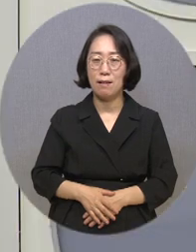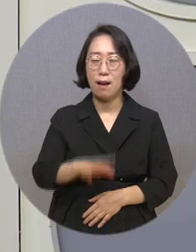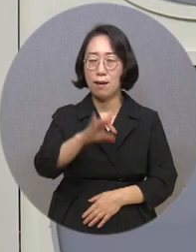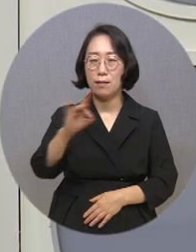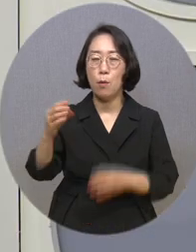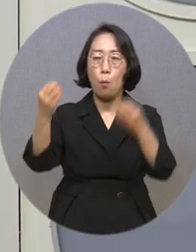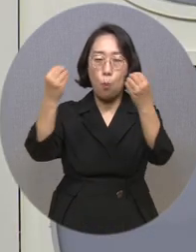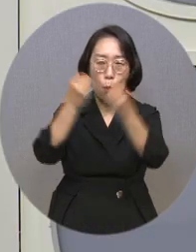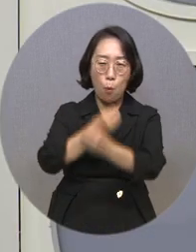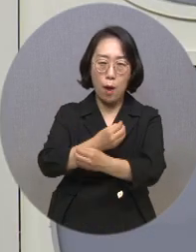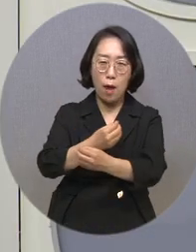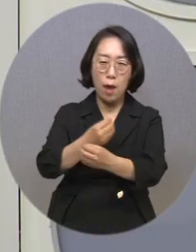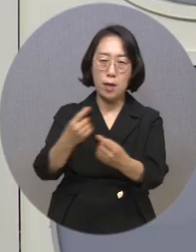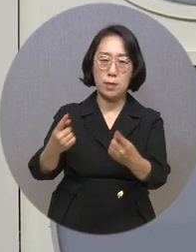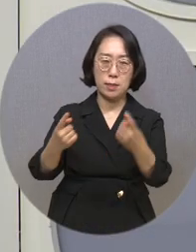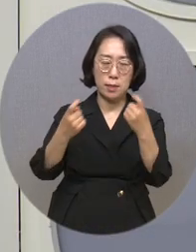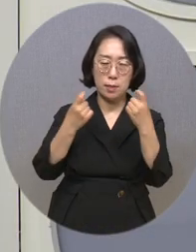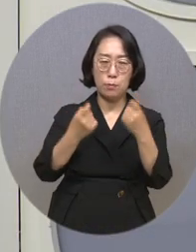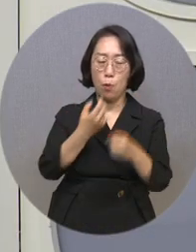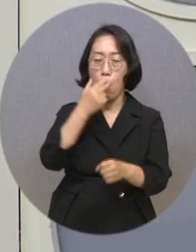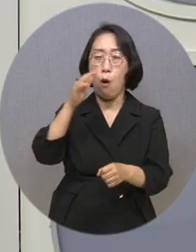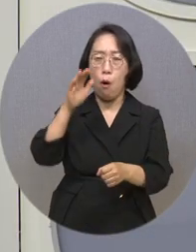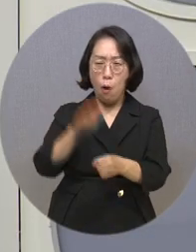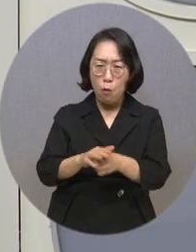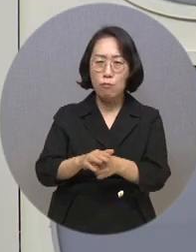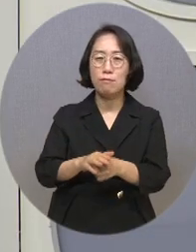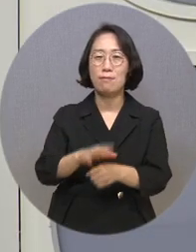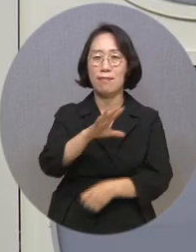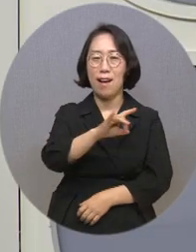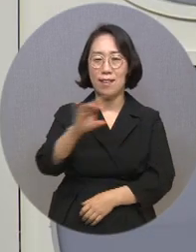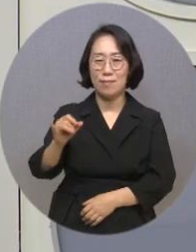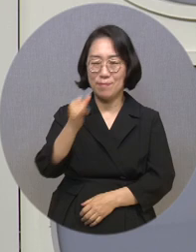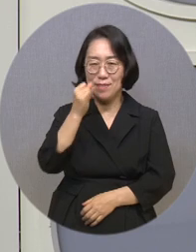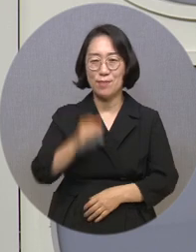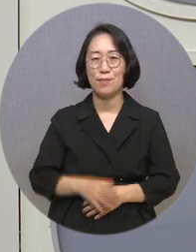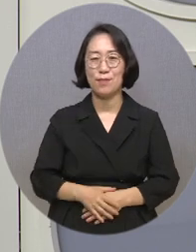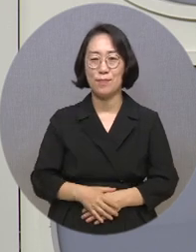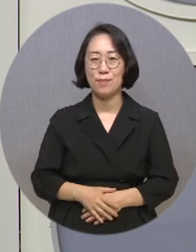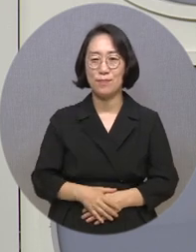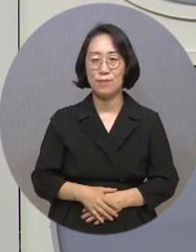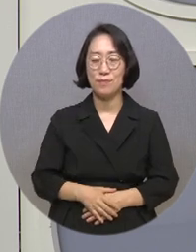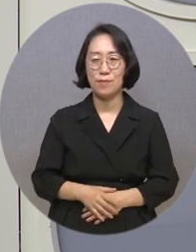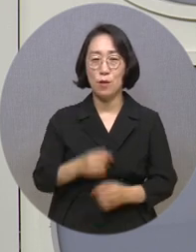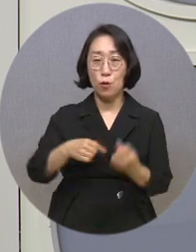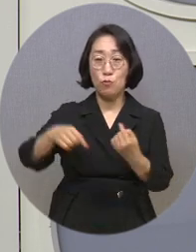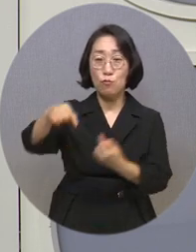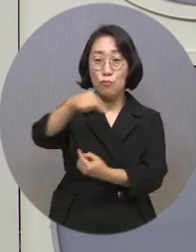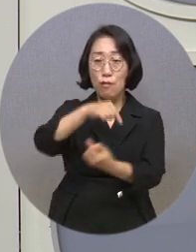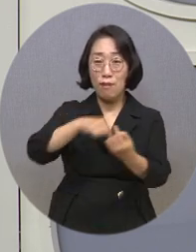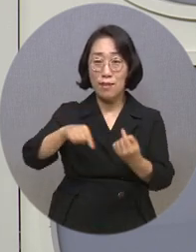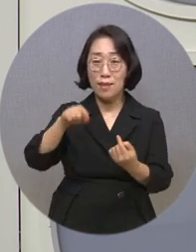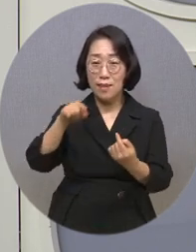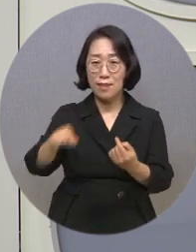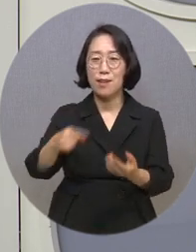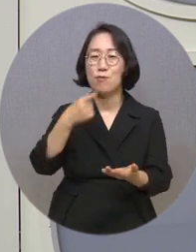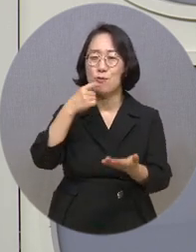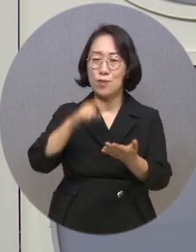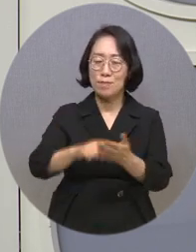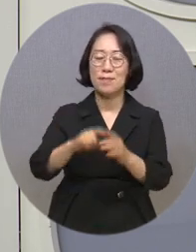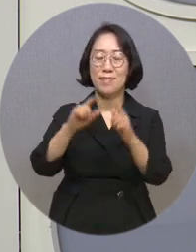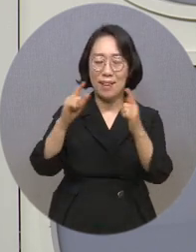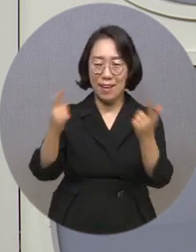많고 억울한 일을 당할 때도 많아요. 그래서 운영한다는 게 진짜 쉬운 일이